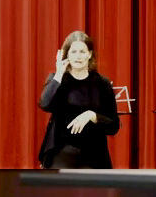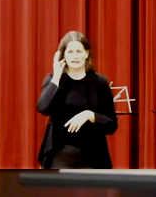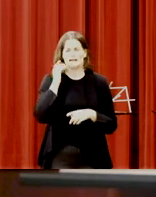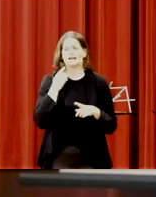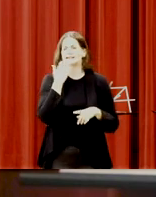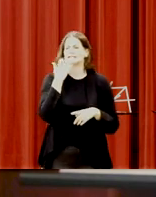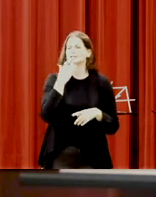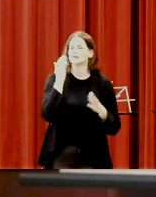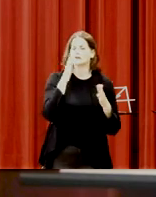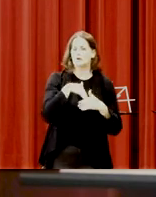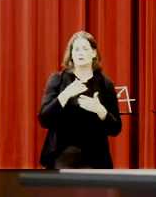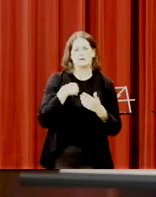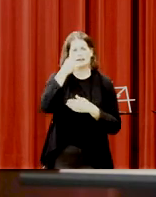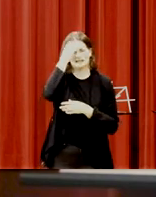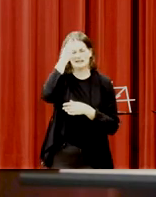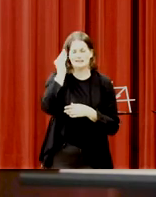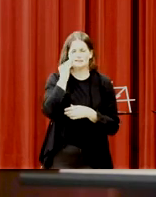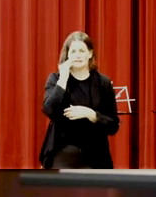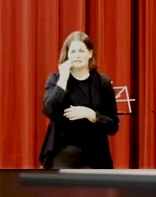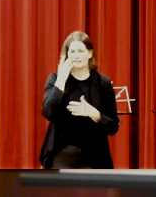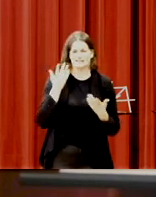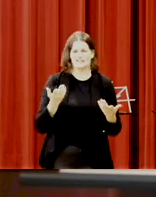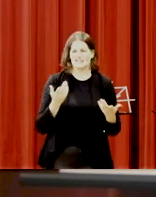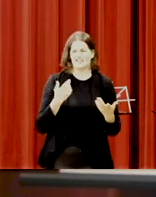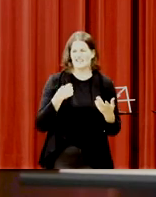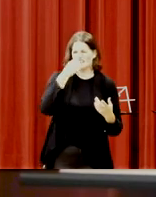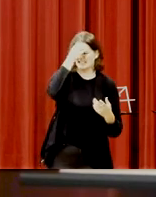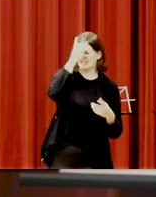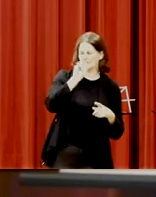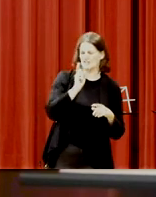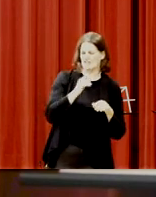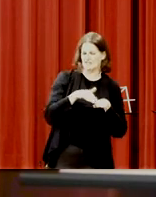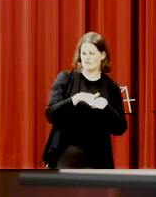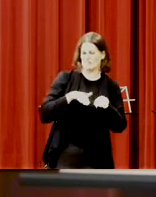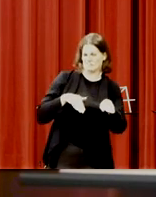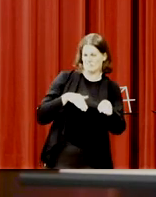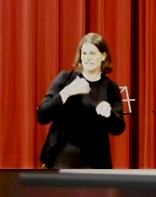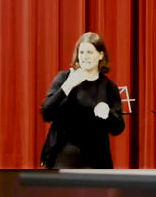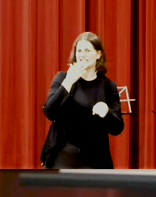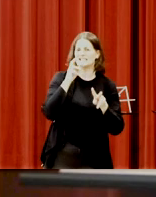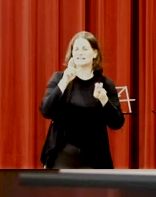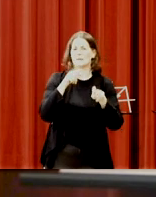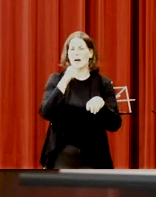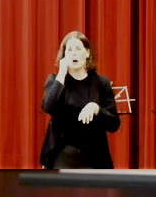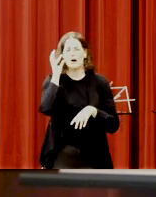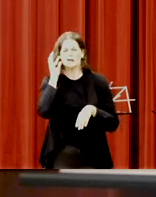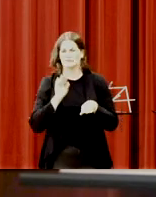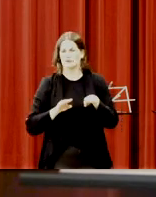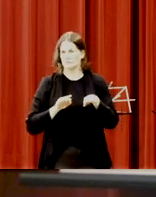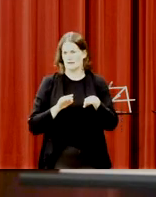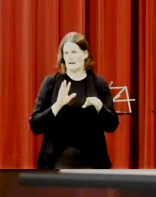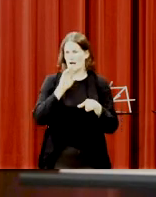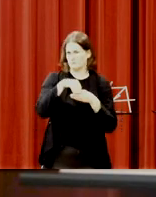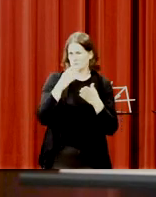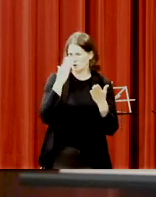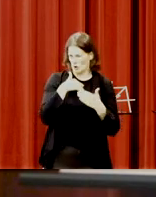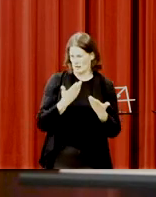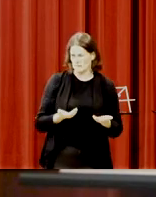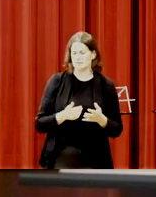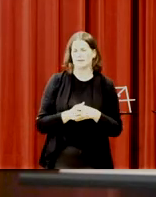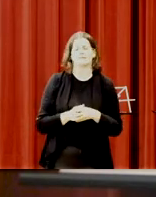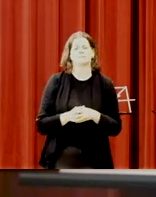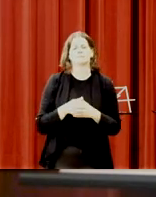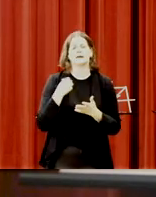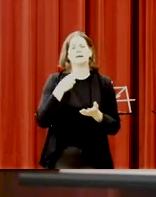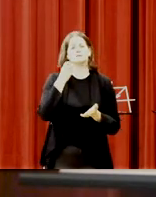gènere. És un gran repte la intel·ligència artificial, per tant crec que és un tema molt encertat. Segurament totes les persones que van viure